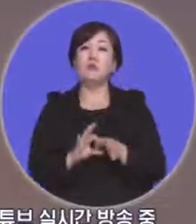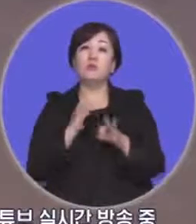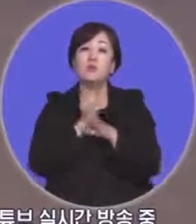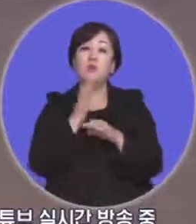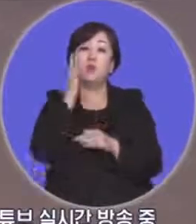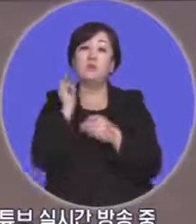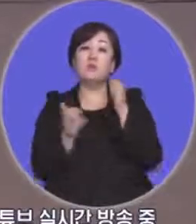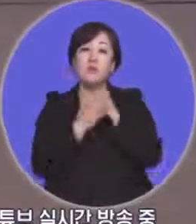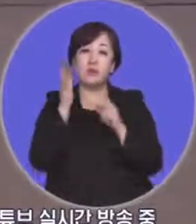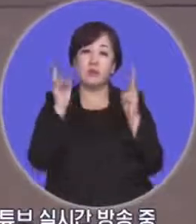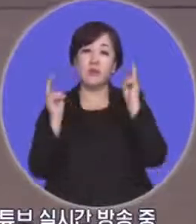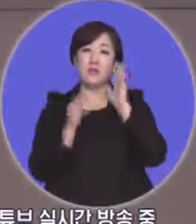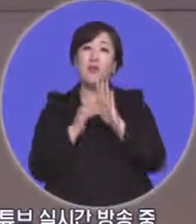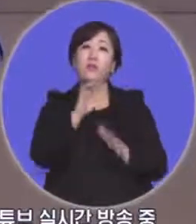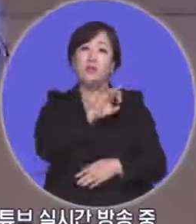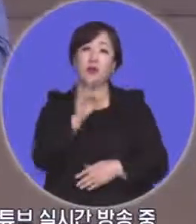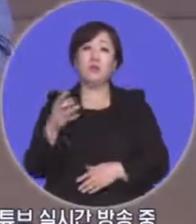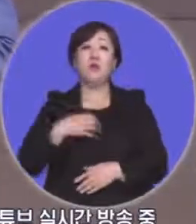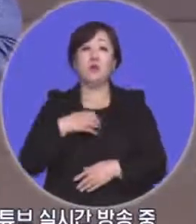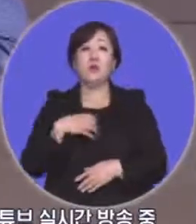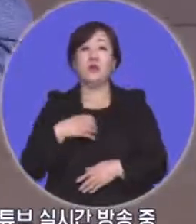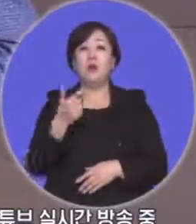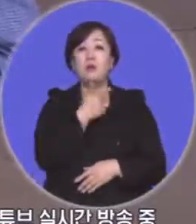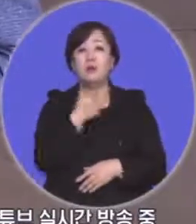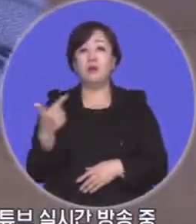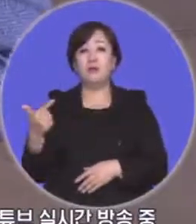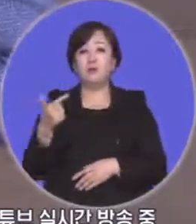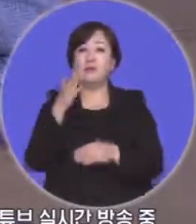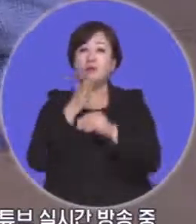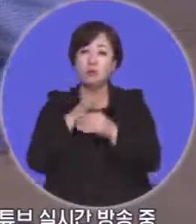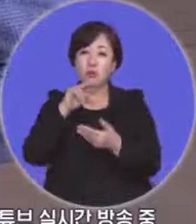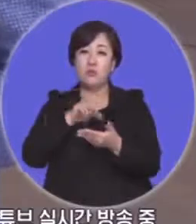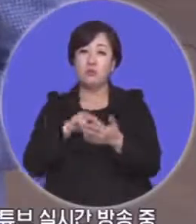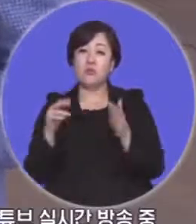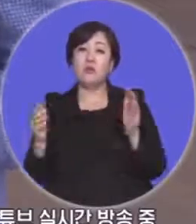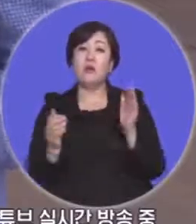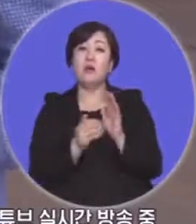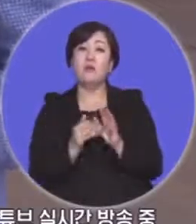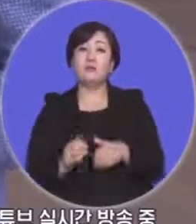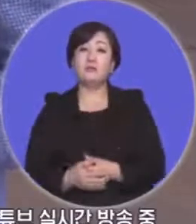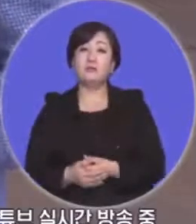울산 기업들의 위기감도 갈수록 높아가고 있습니다. UBC 뉴스 김진구입니다.